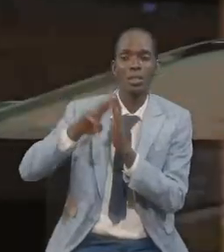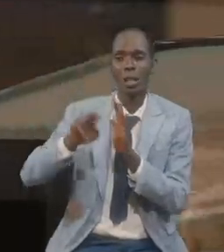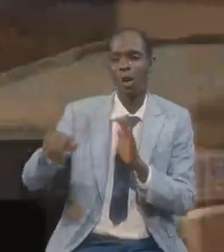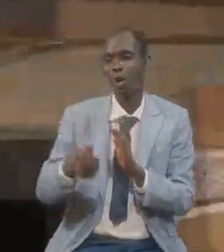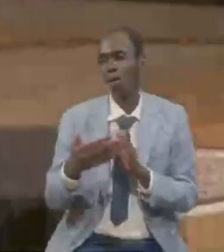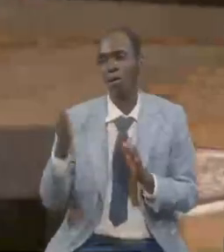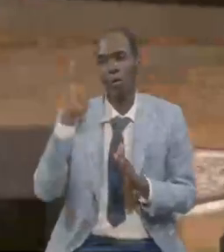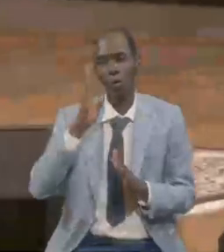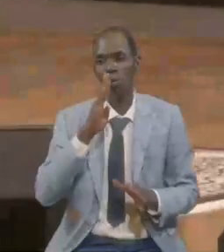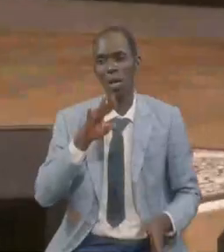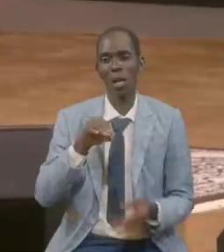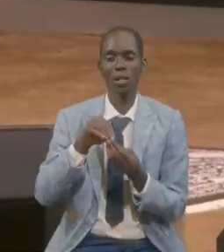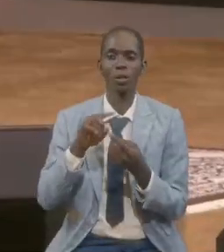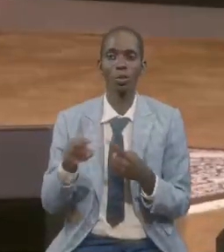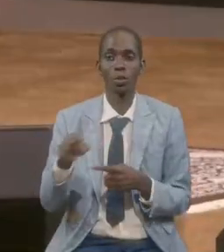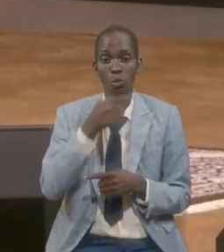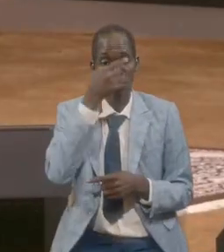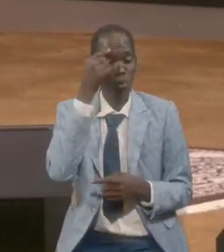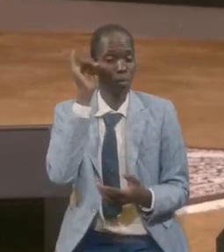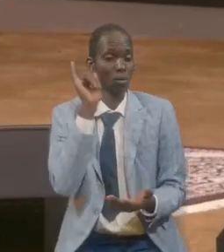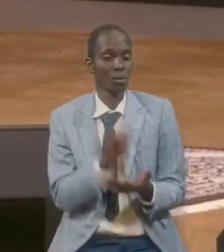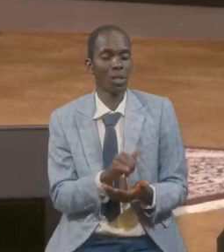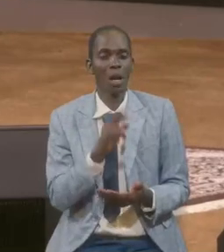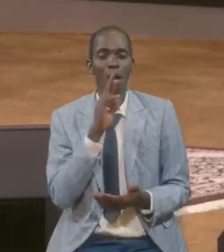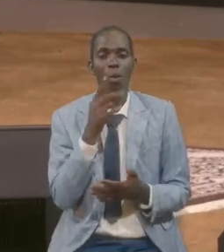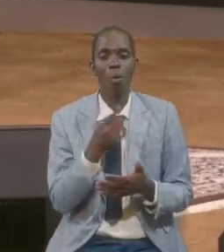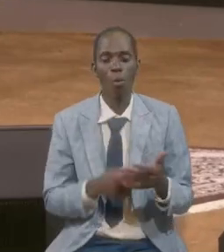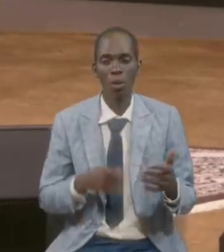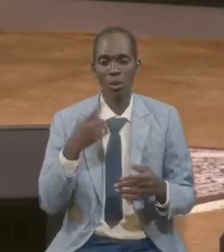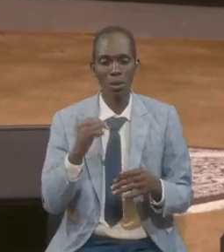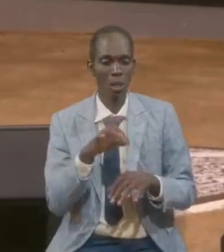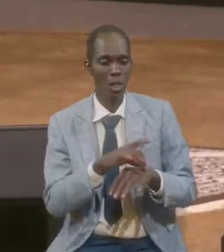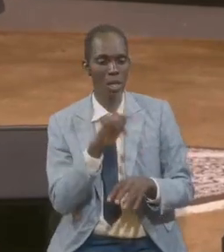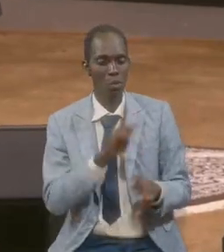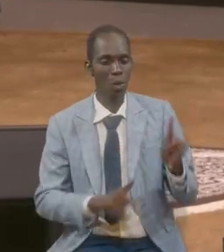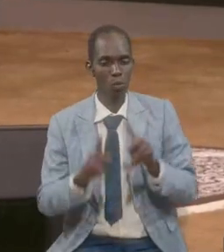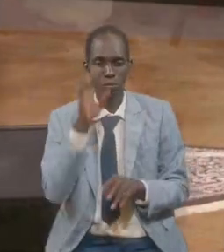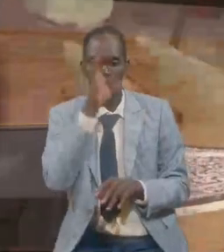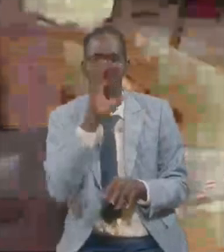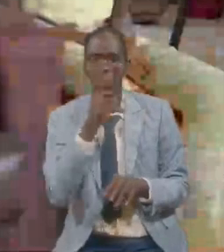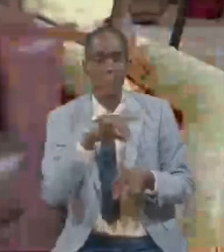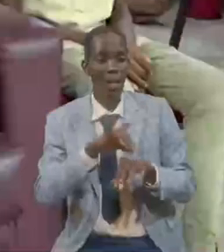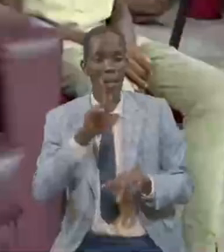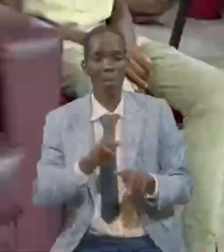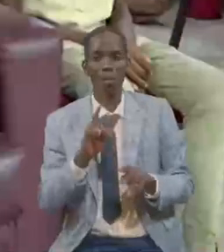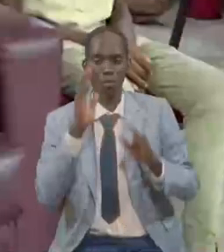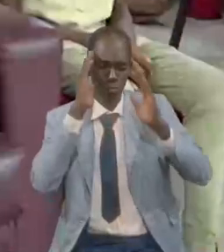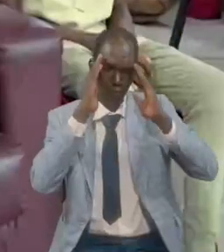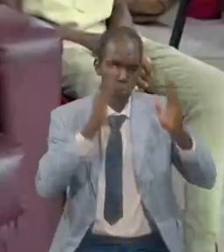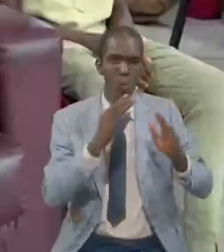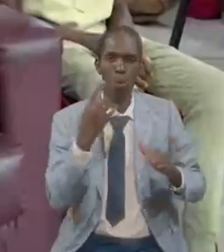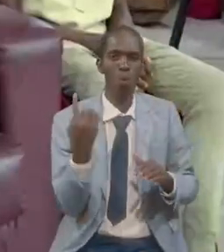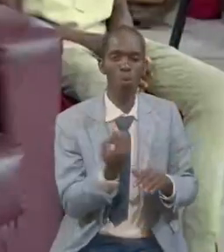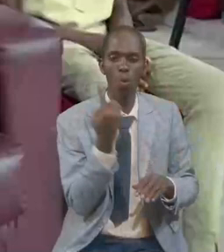nous serons donnés par-dessus. Ce sont les choses que les païens cherchent. Les païens se concentrent uniquement sur cela, sur